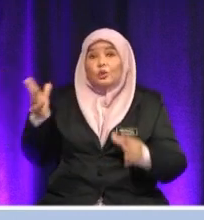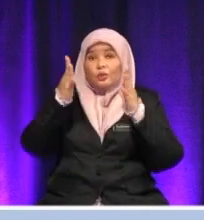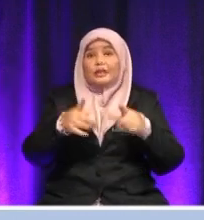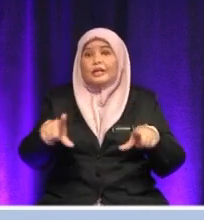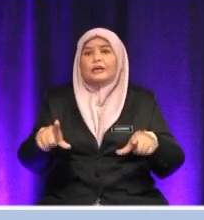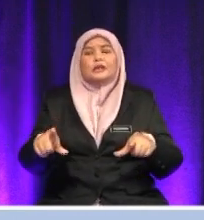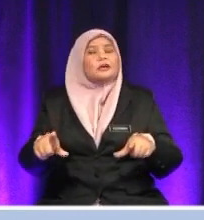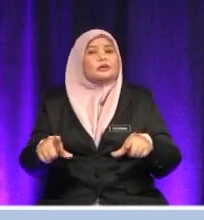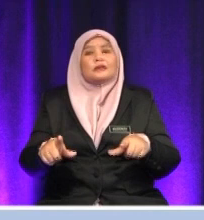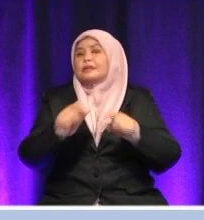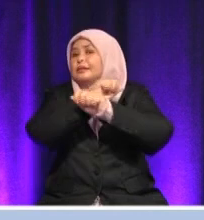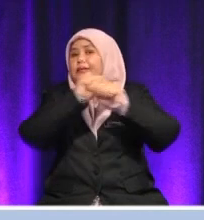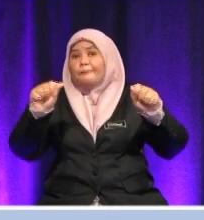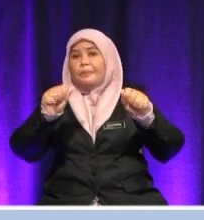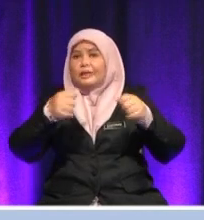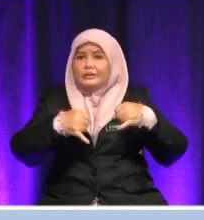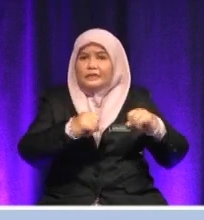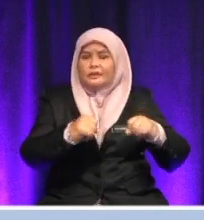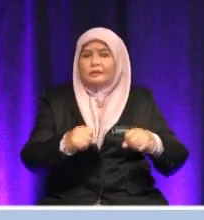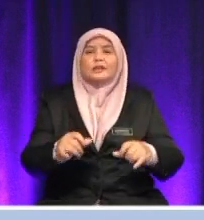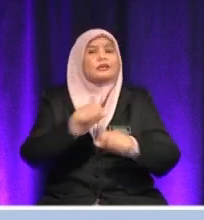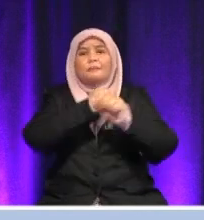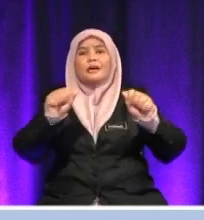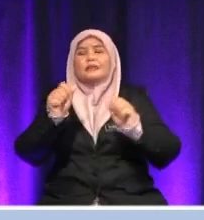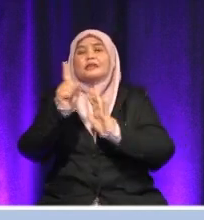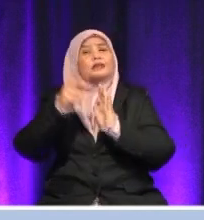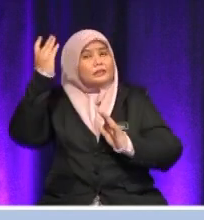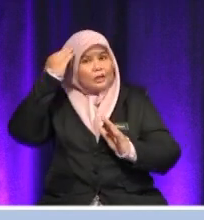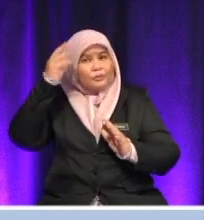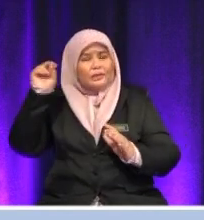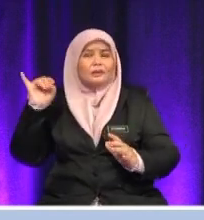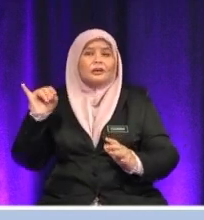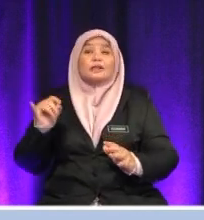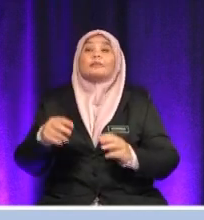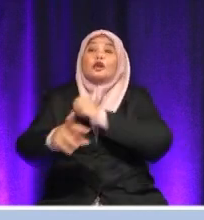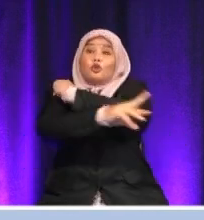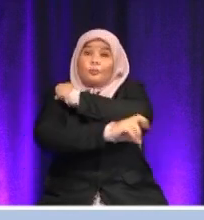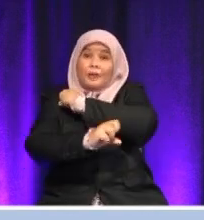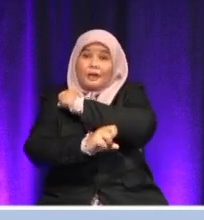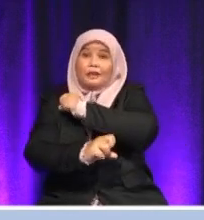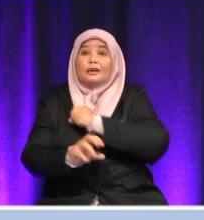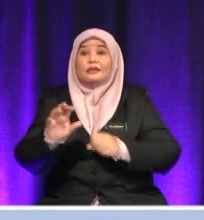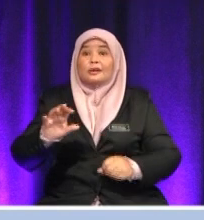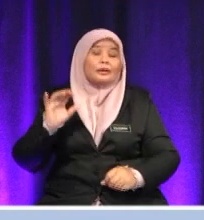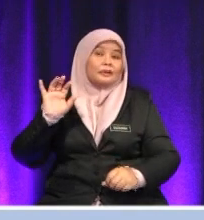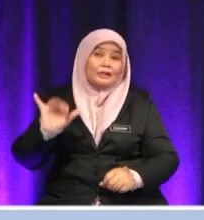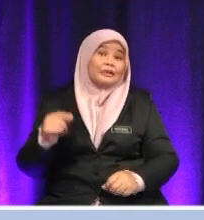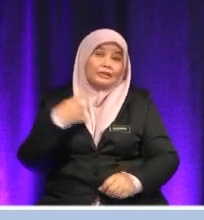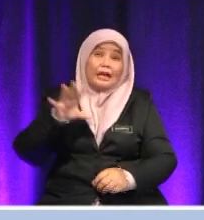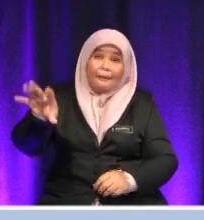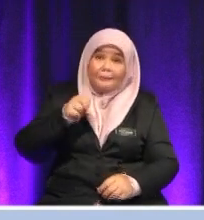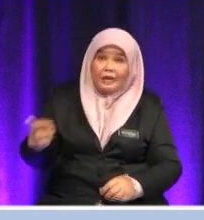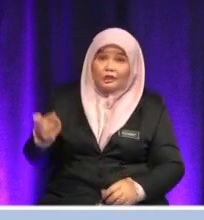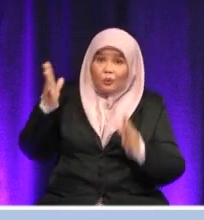tanpa izin dan tanpa diketahui. Tapi kalau merompak, kesalahan yang kita ambil harta orang